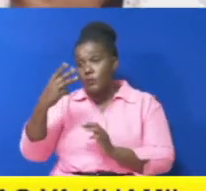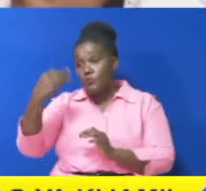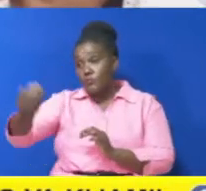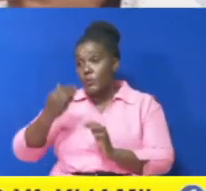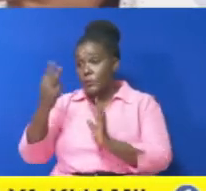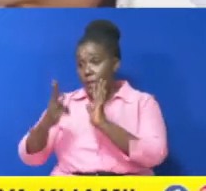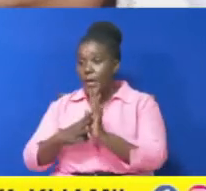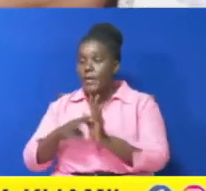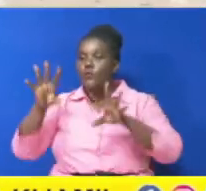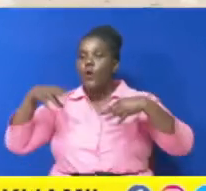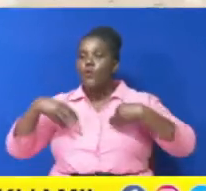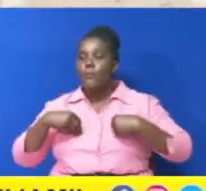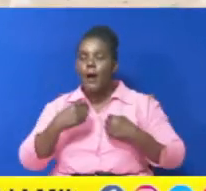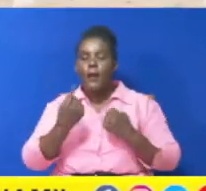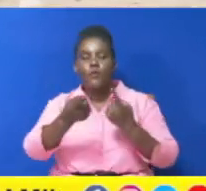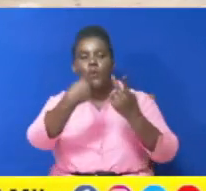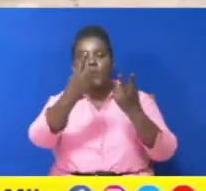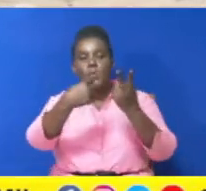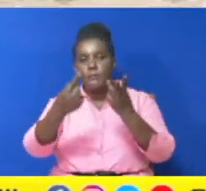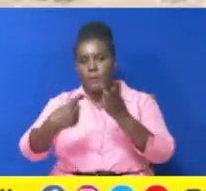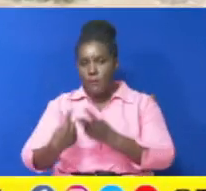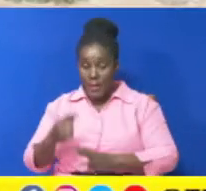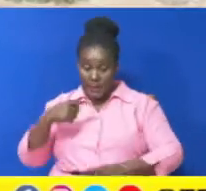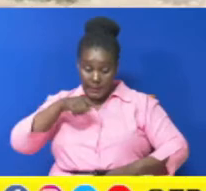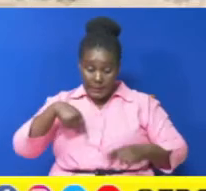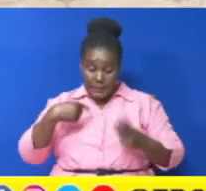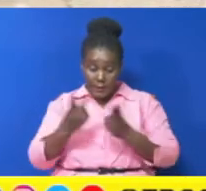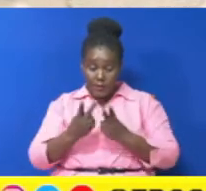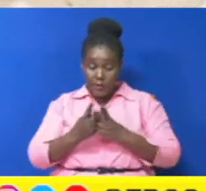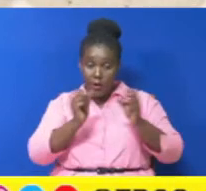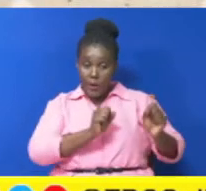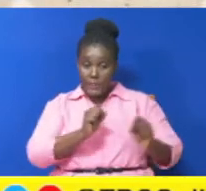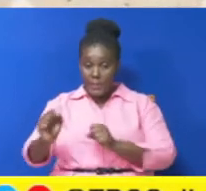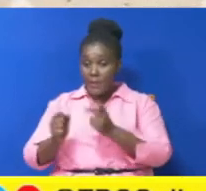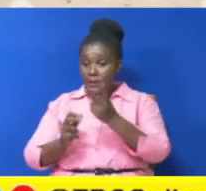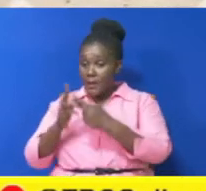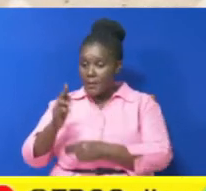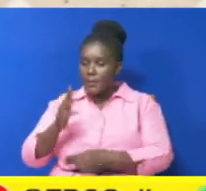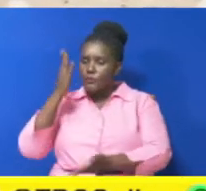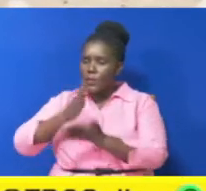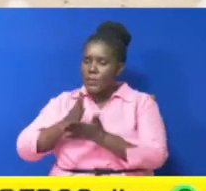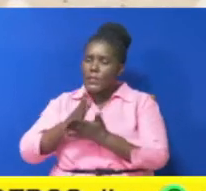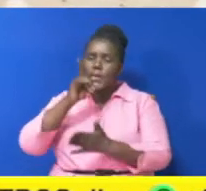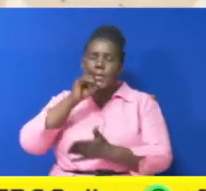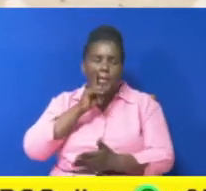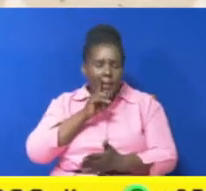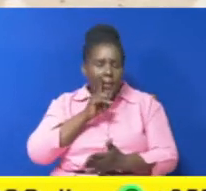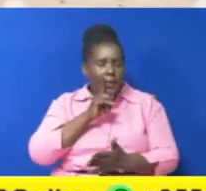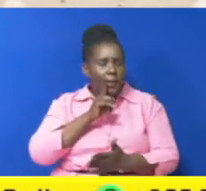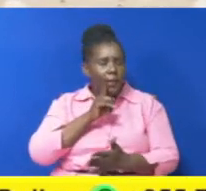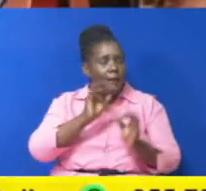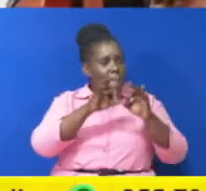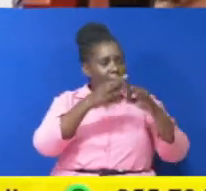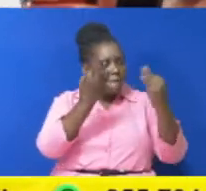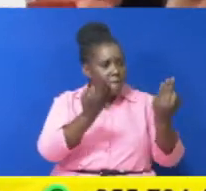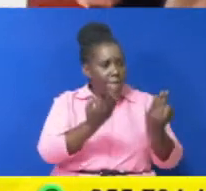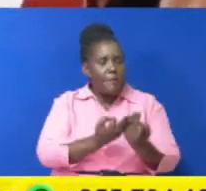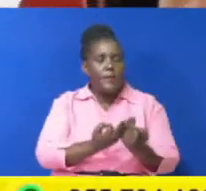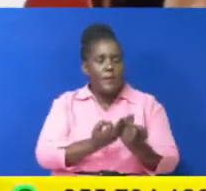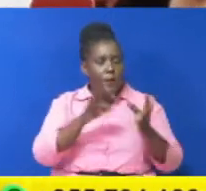ni jukumu letu sisi watendaji kufanya juu chini kuhakikisha kila kaya, kila mwananchi